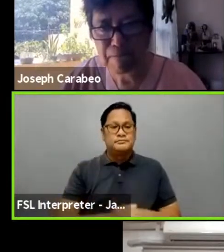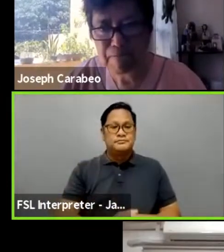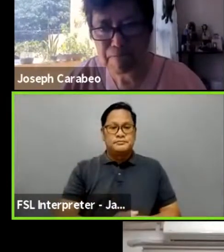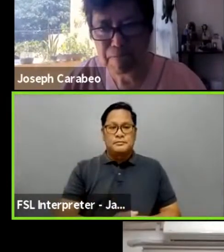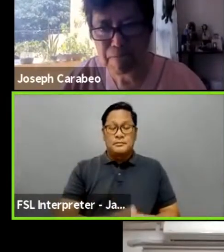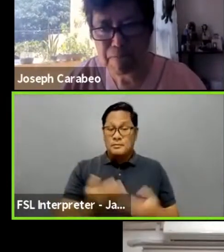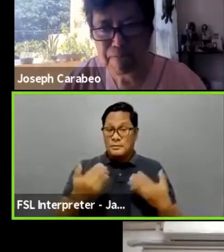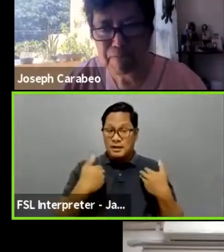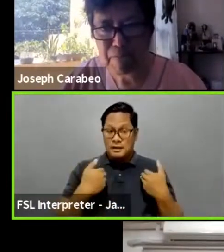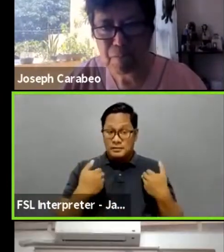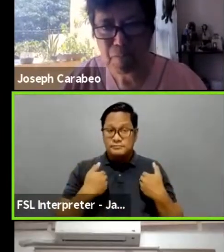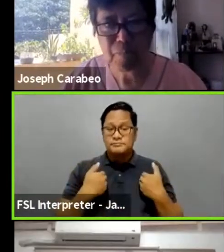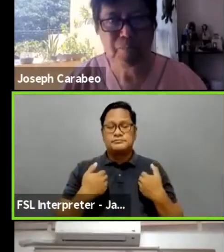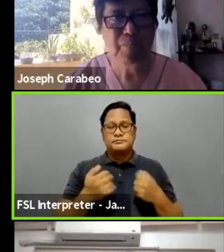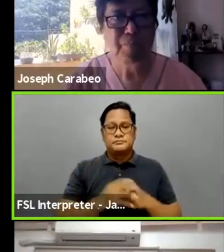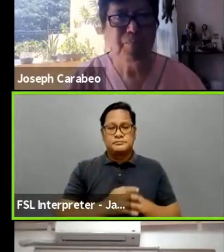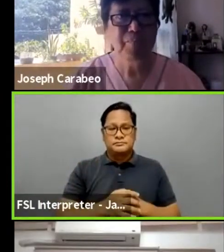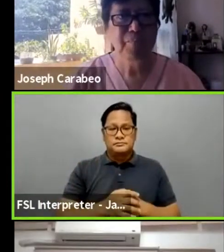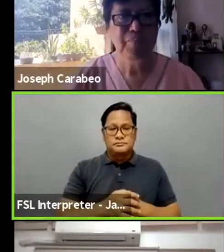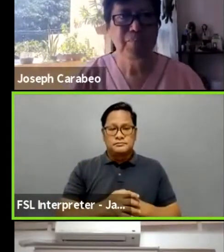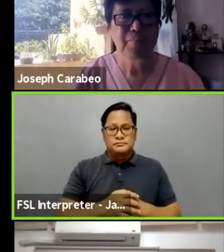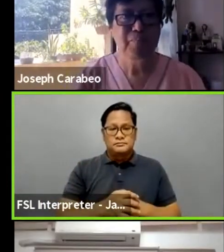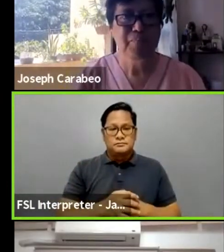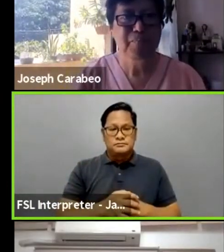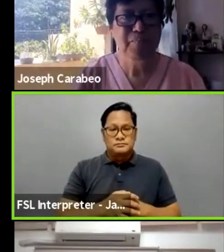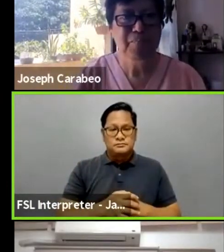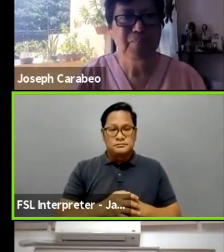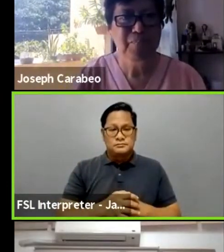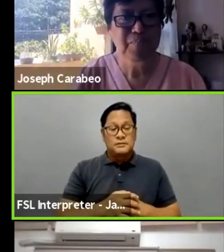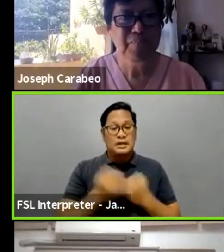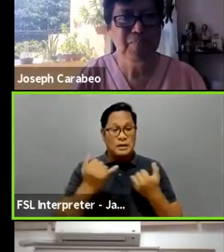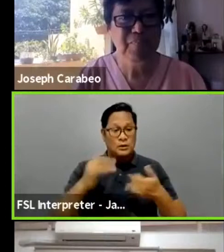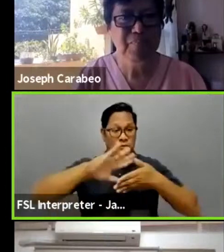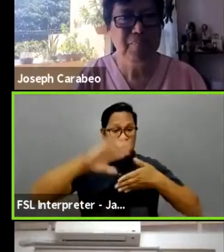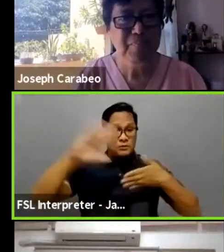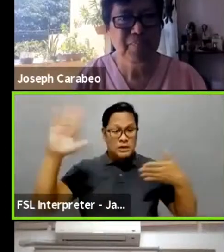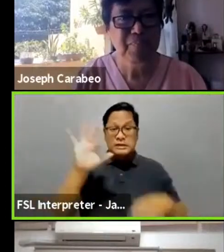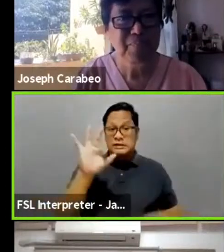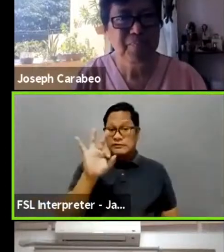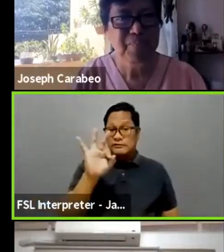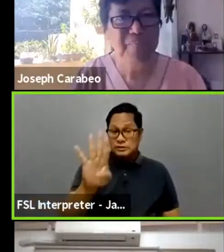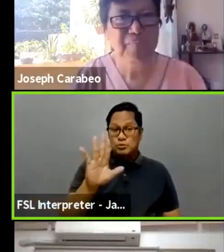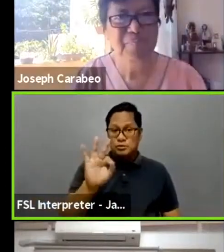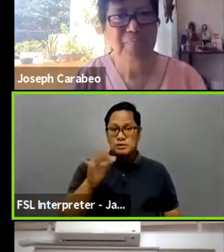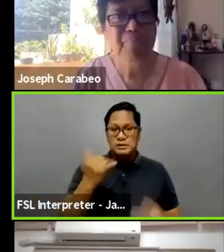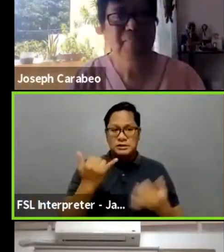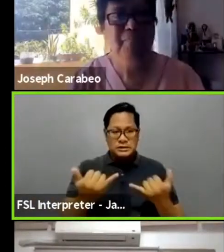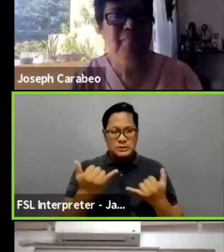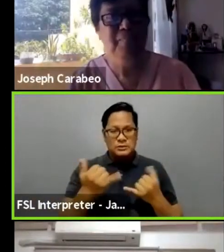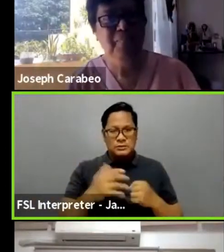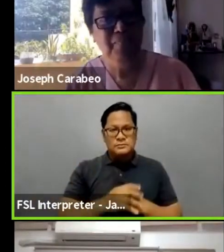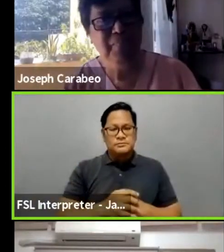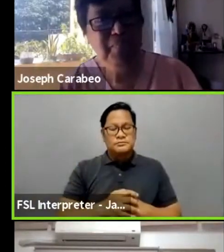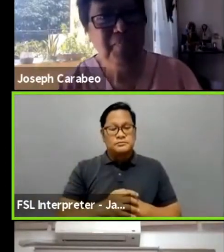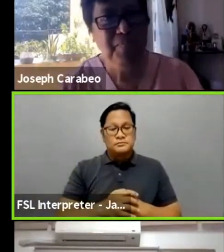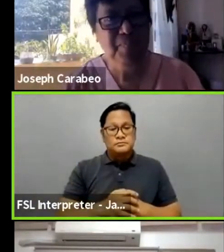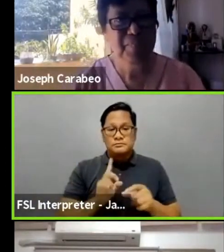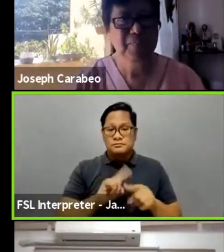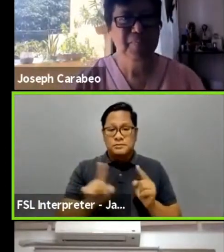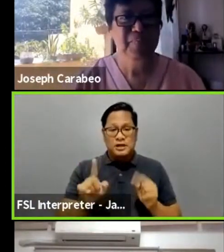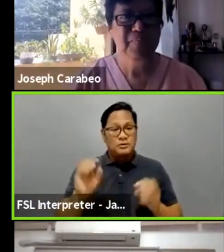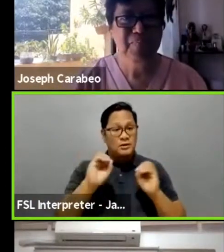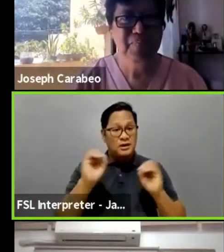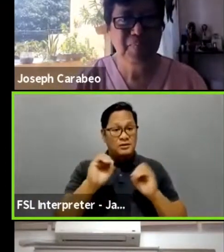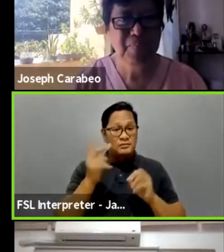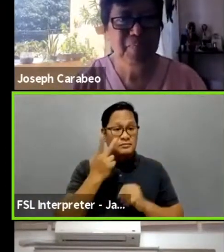May ano din tayo dito, itong broadcast ay nasa Facebook din. Pero wala akong